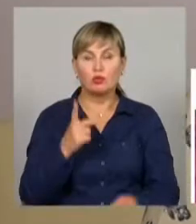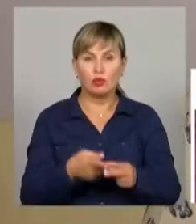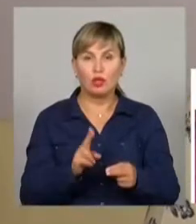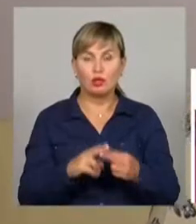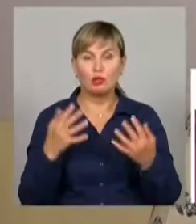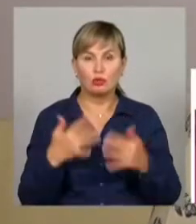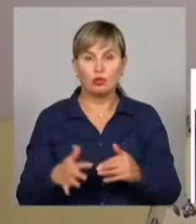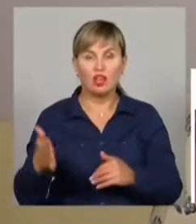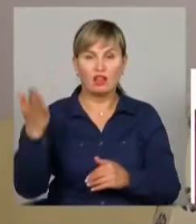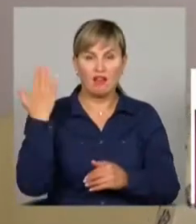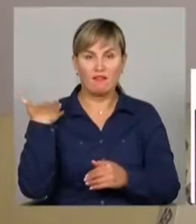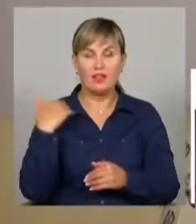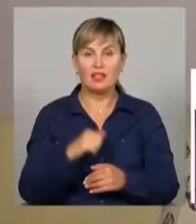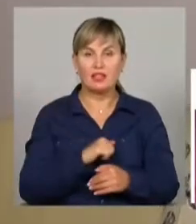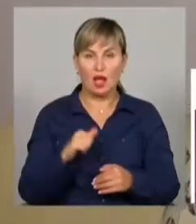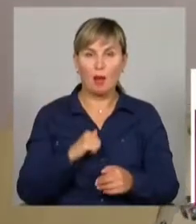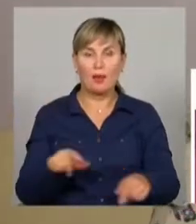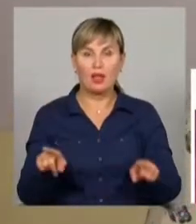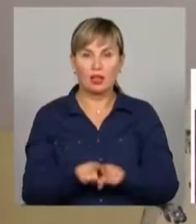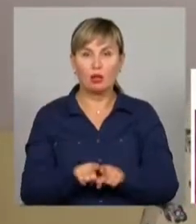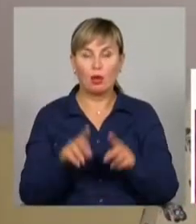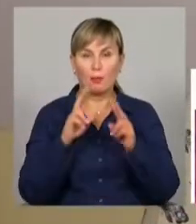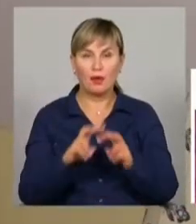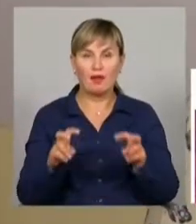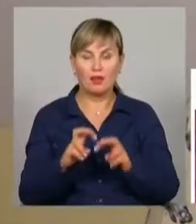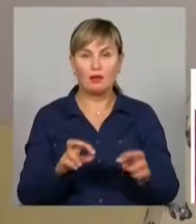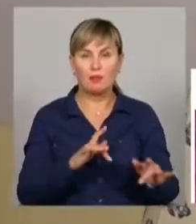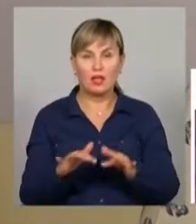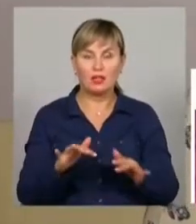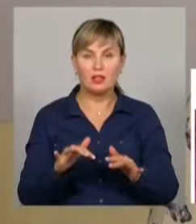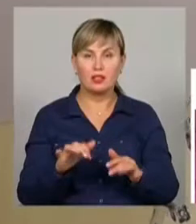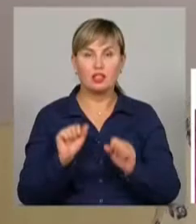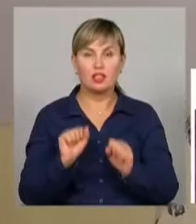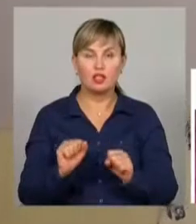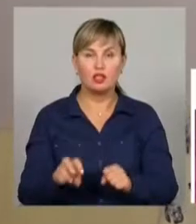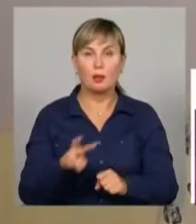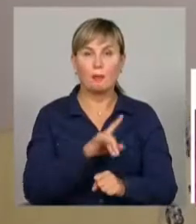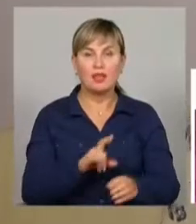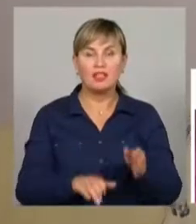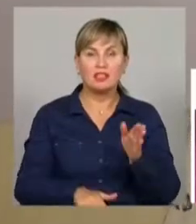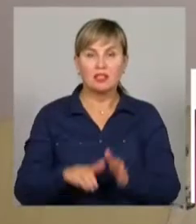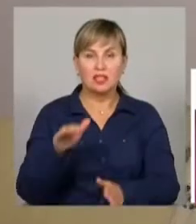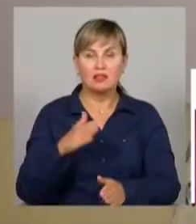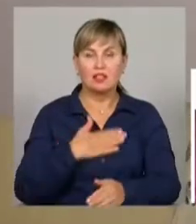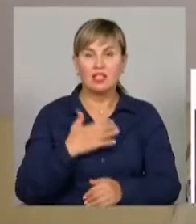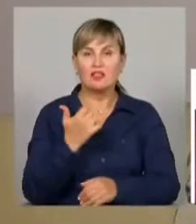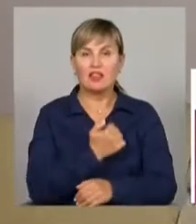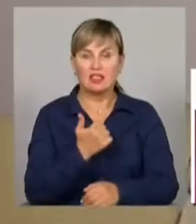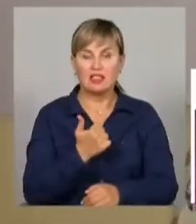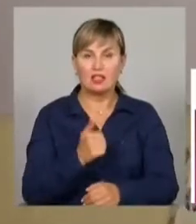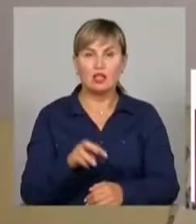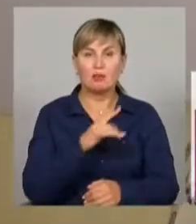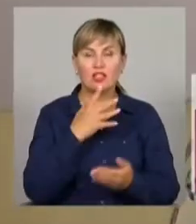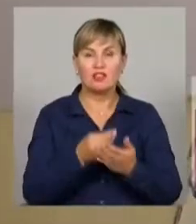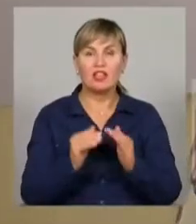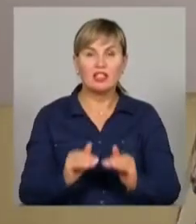уже давным-давно самый такой проверенный метод защиты. Мы с детства нас вакцинировали, мы своих